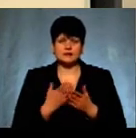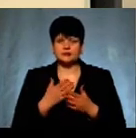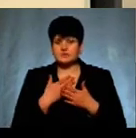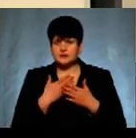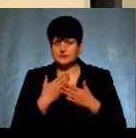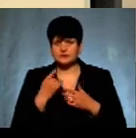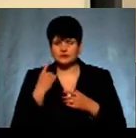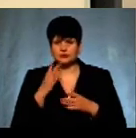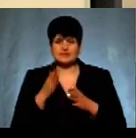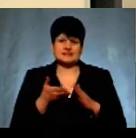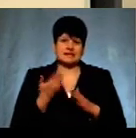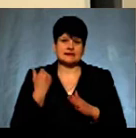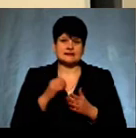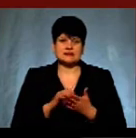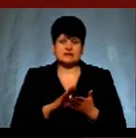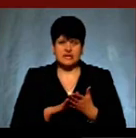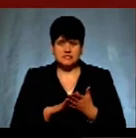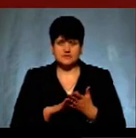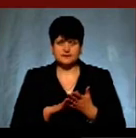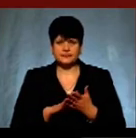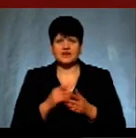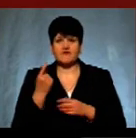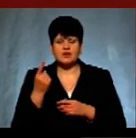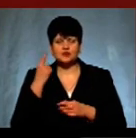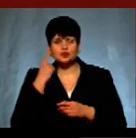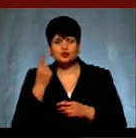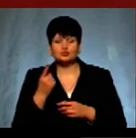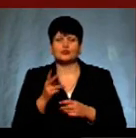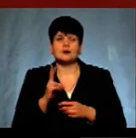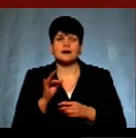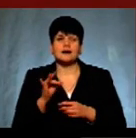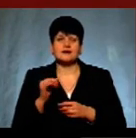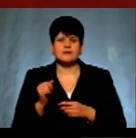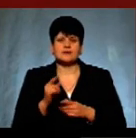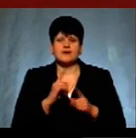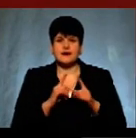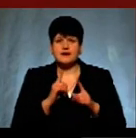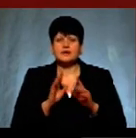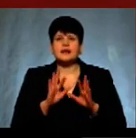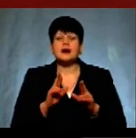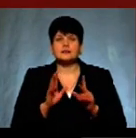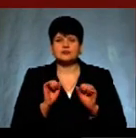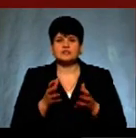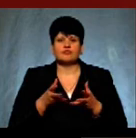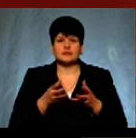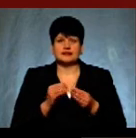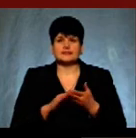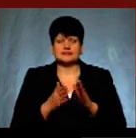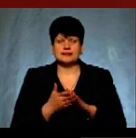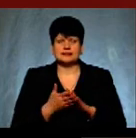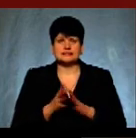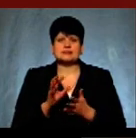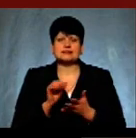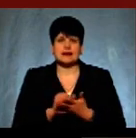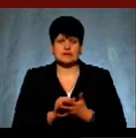знятий з реєстрації. І все ж таки, на вашу думку, кар'єрні радники яким чином можуть вплинути на ситуацію з